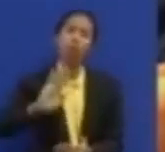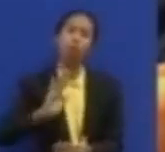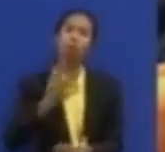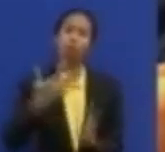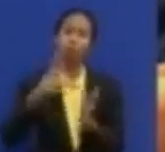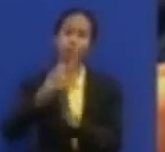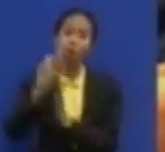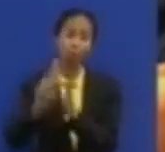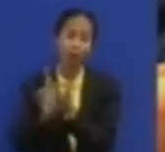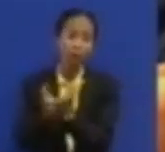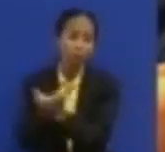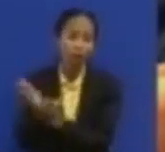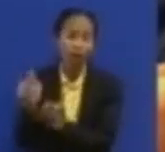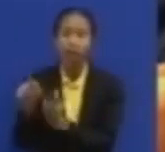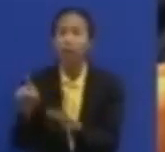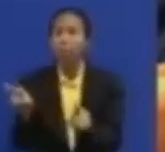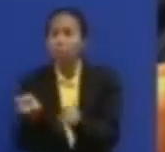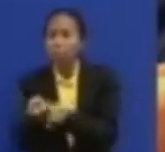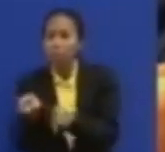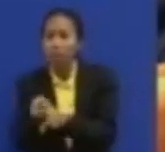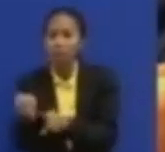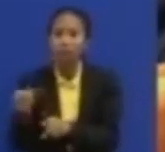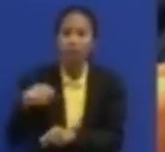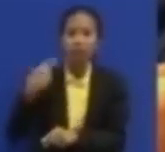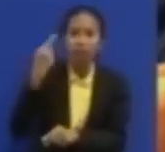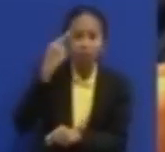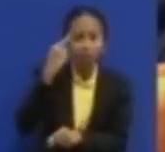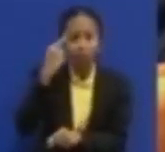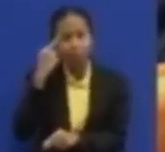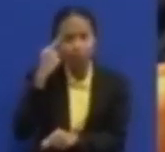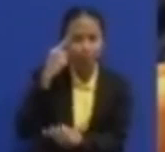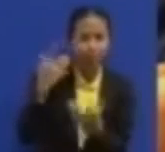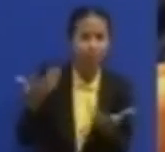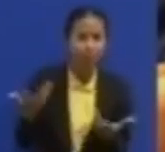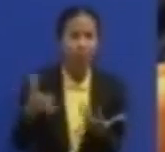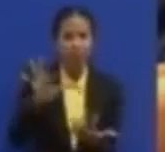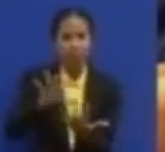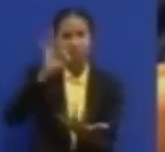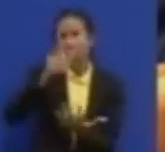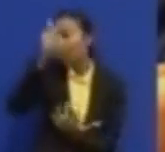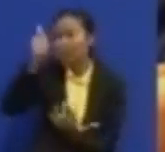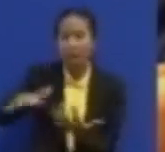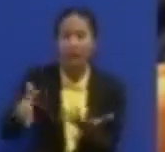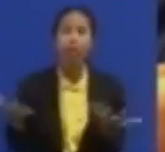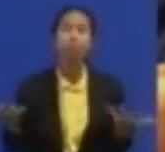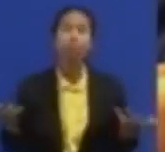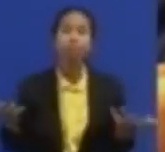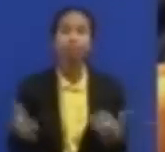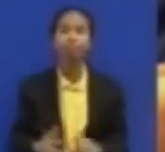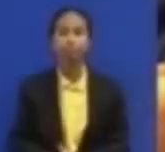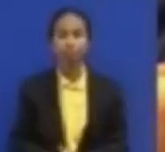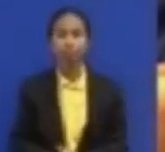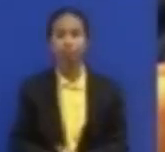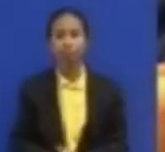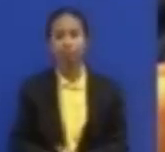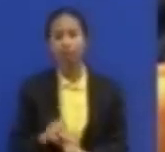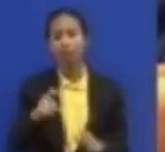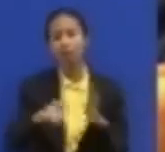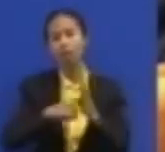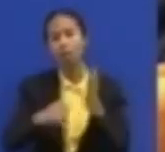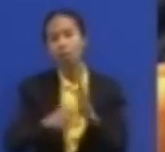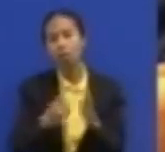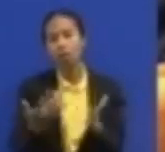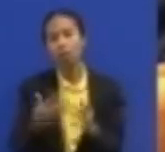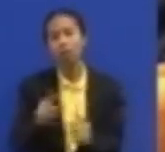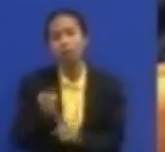คุณยังตัดสินใจยังพิจารณายังหาคนที่เหมาะสมกันไม่ได้เพียงแค่อ้างข้อบัง